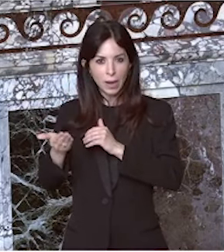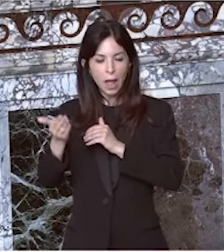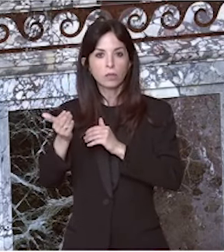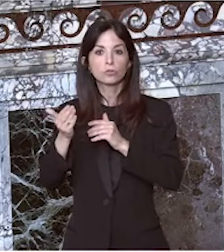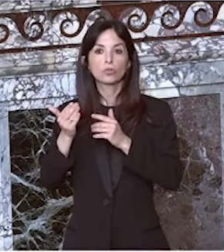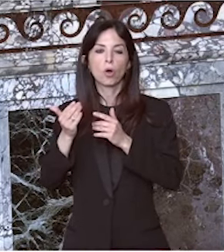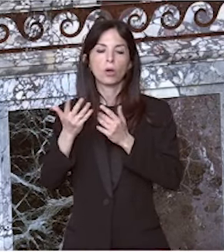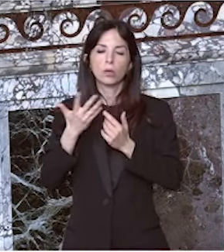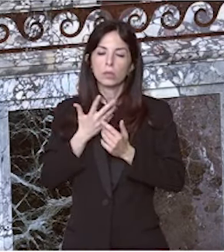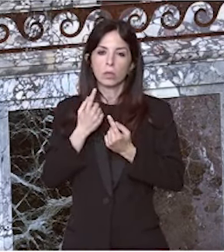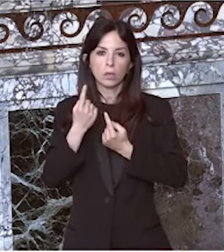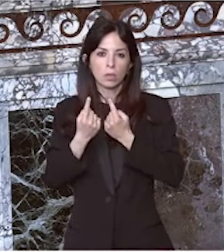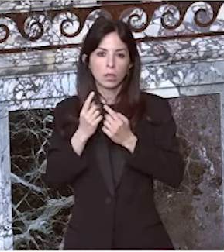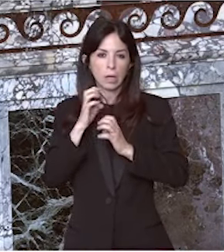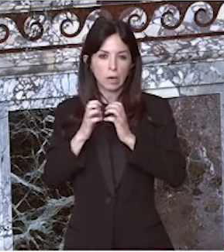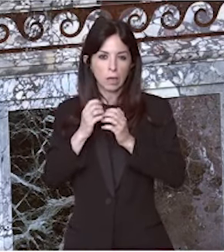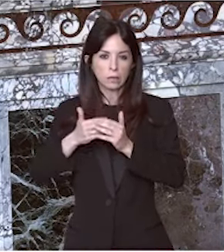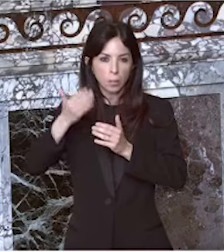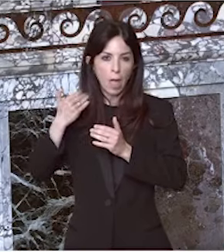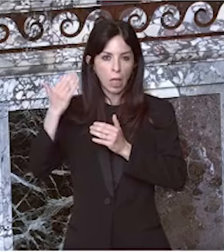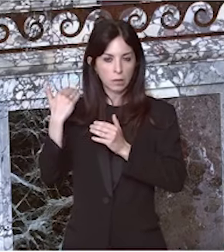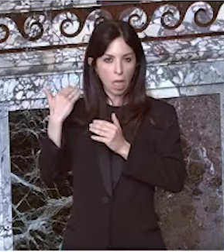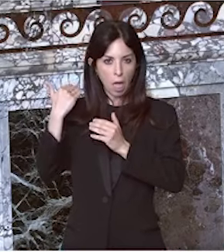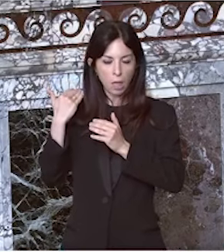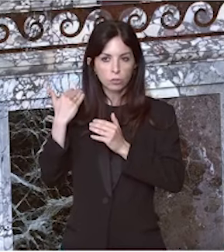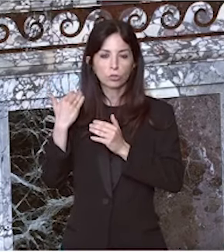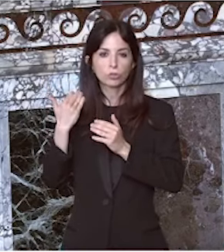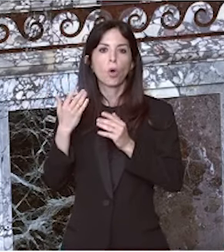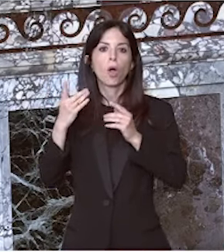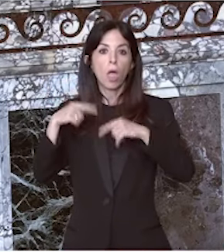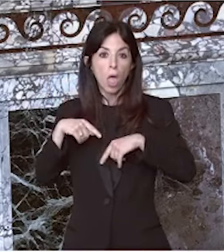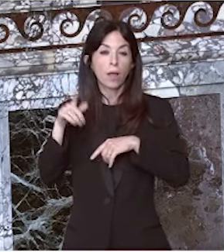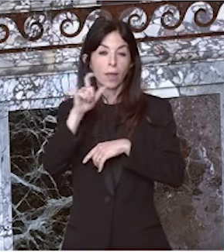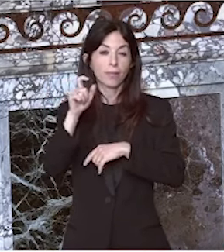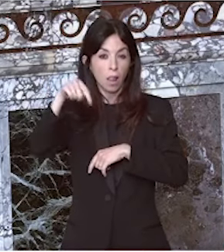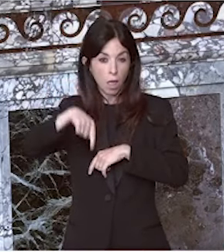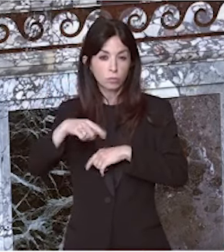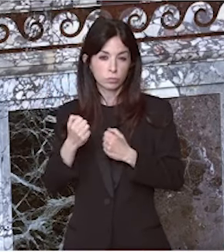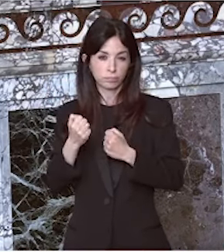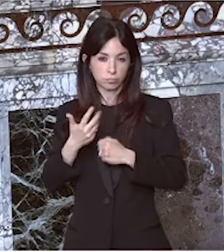in episodi di crisi del passato, è stata intensa anche nel Mezzogiorno.